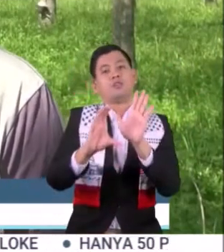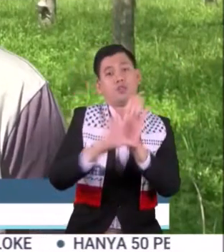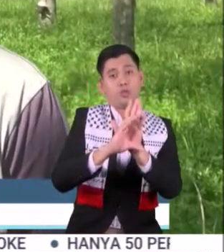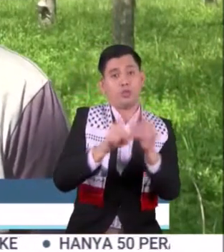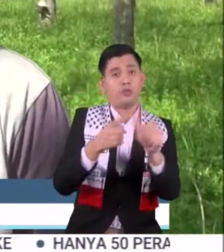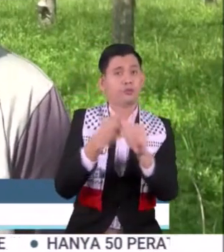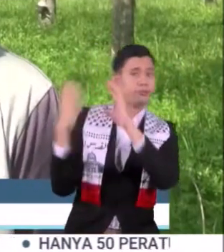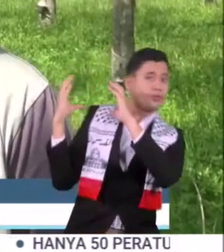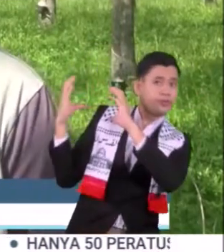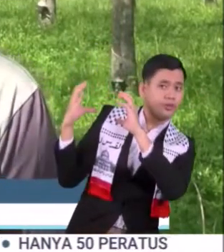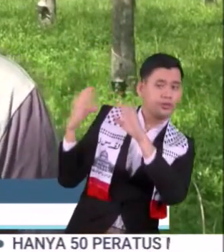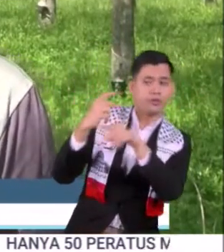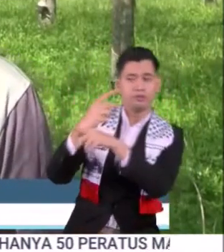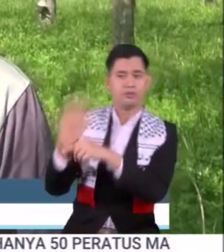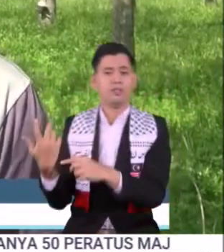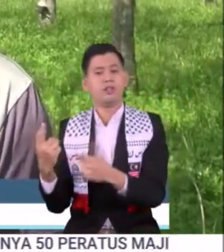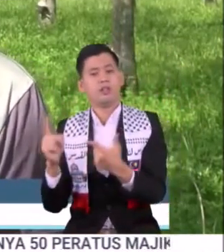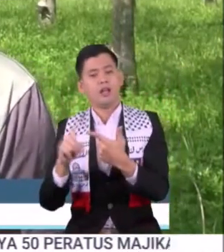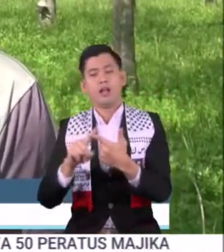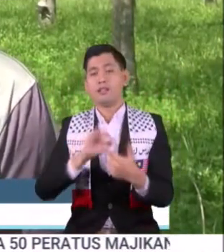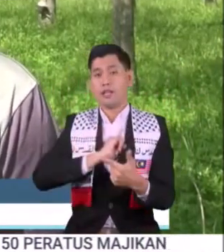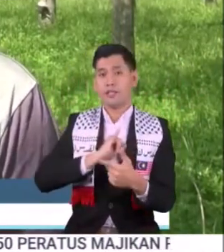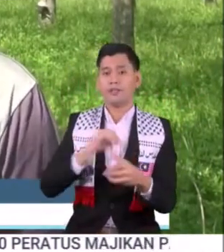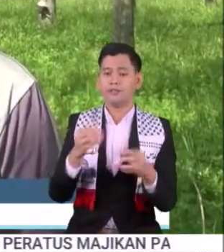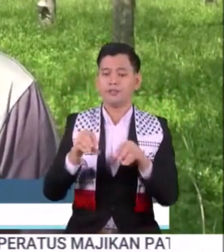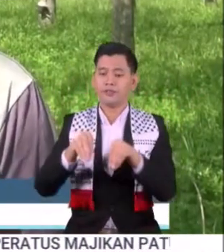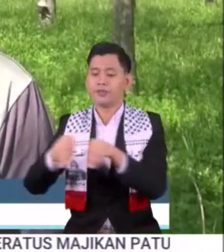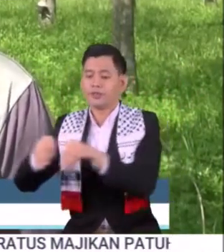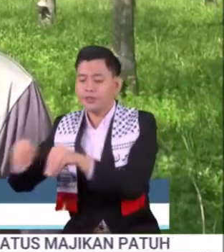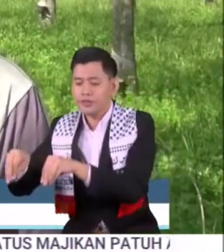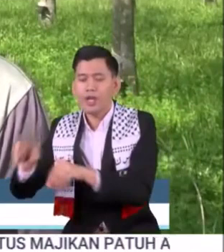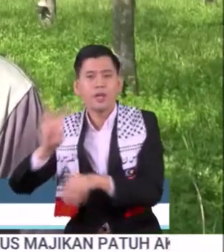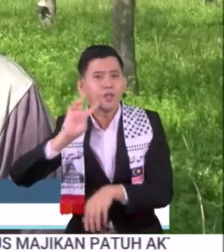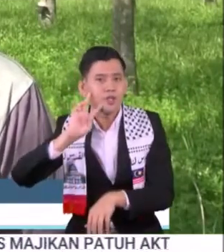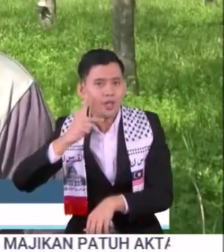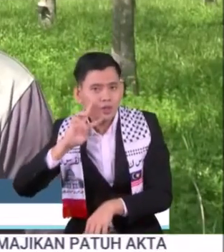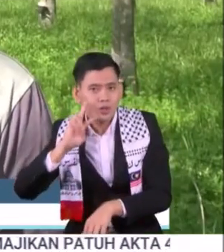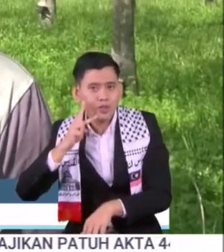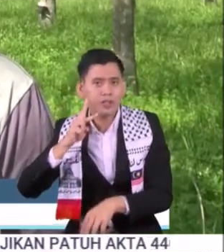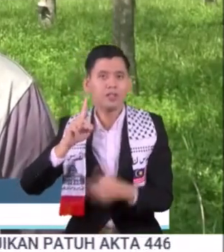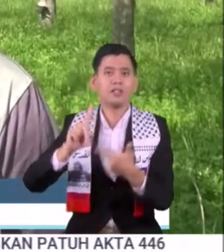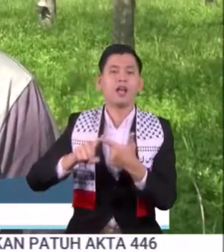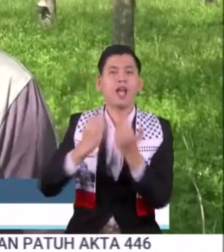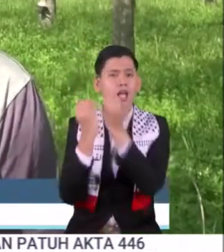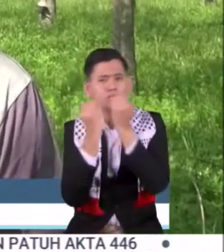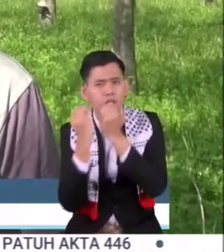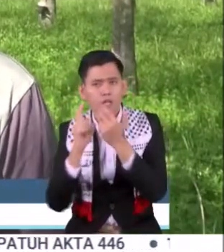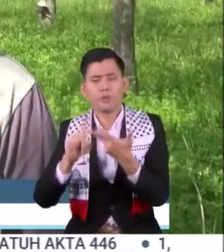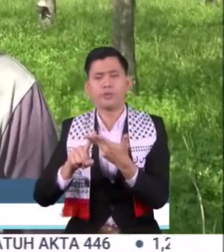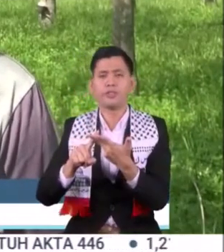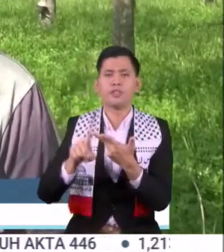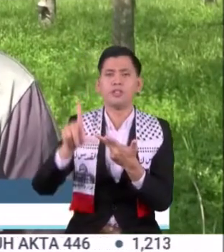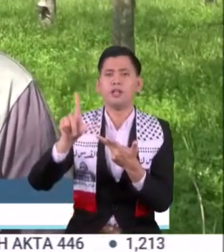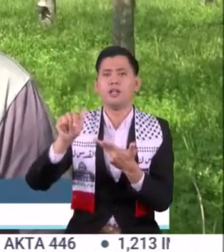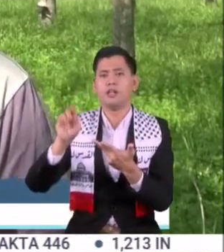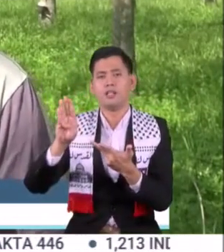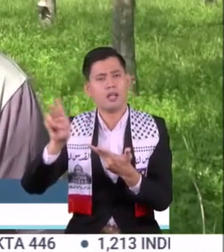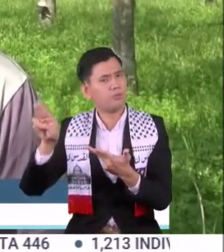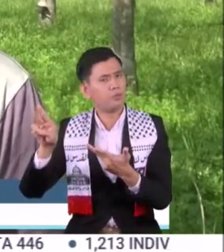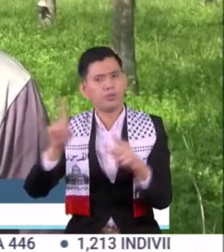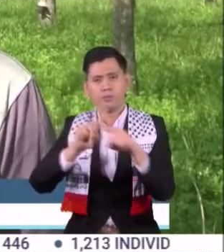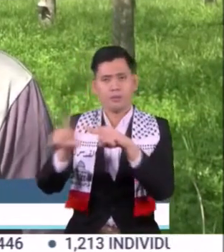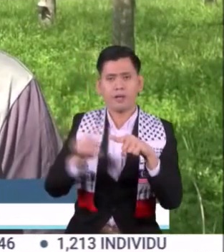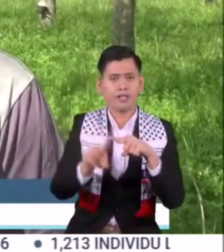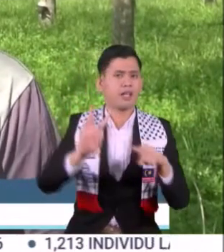ke seperti saya ni Saya menang sayur kebun jagung labu bolehlah menambahedikit